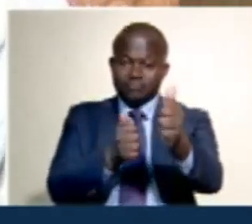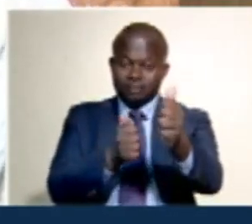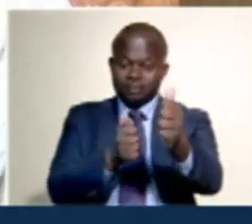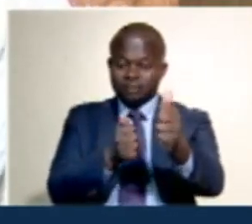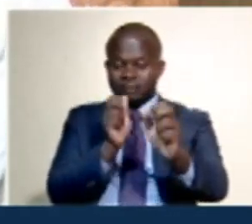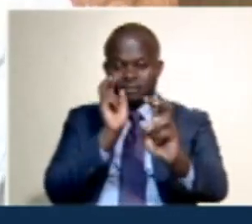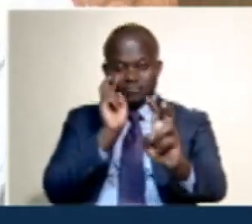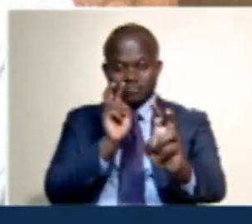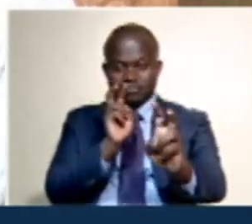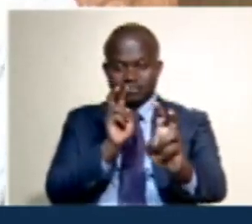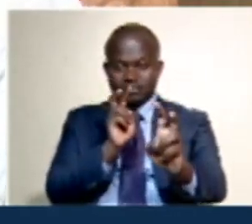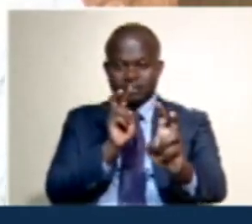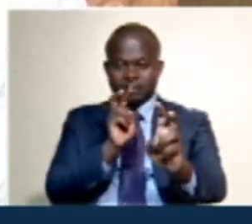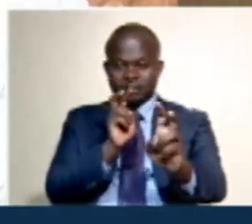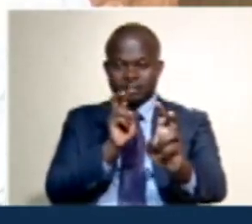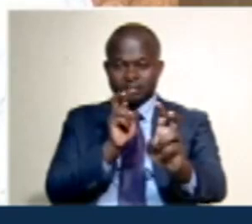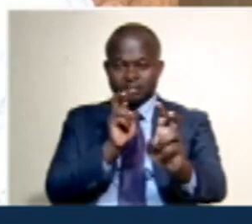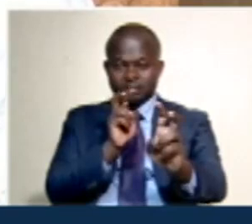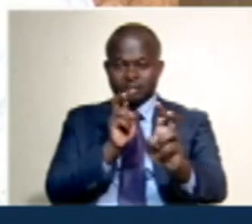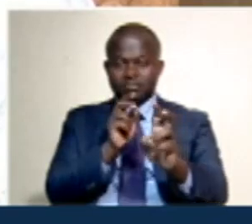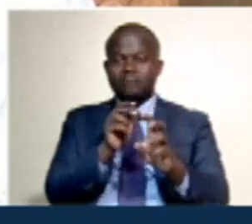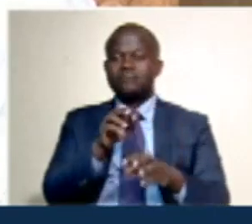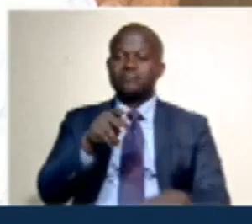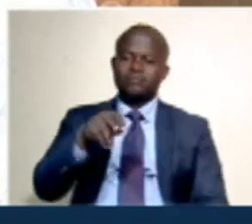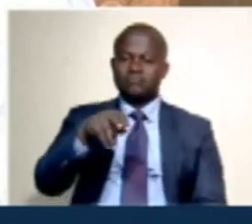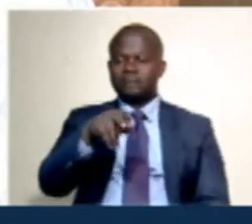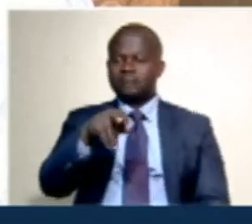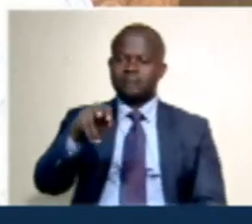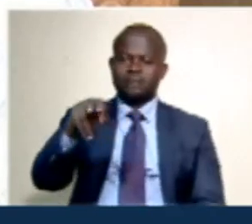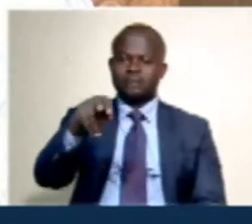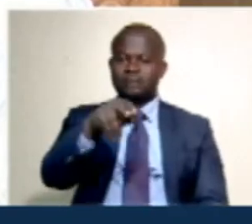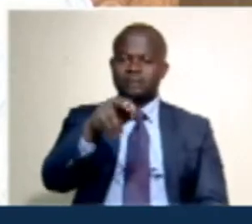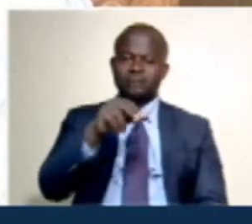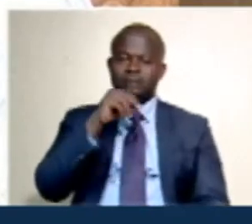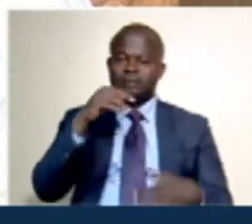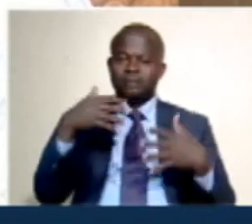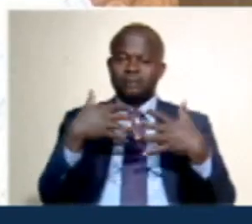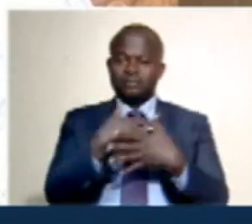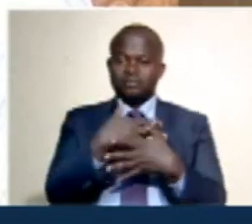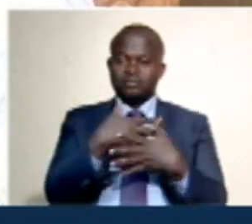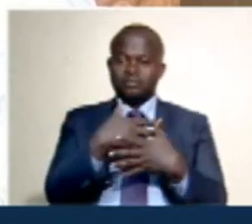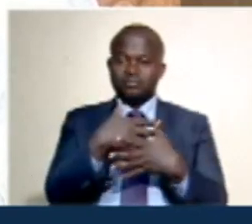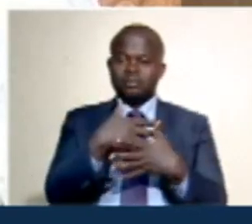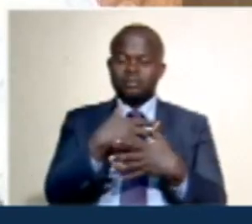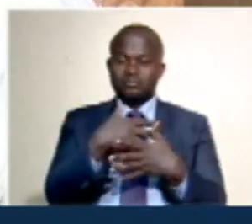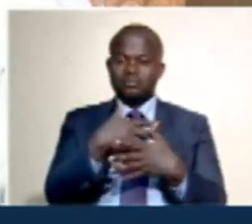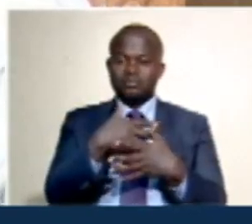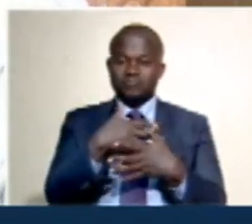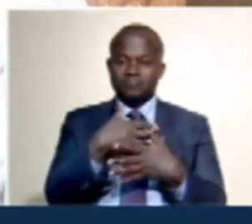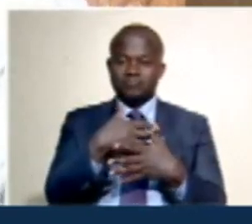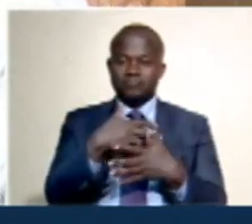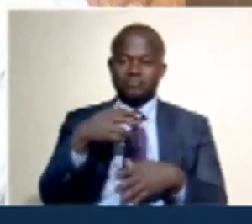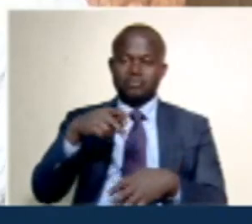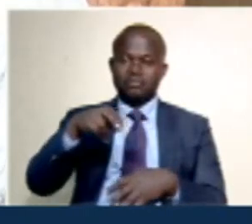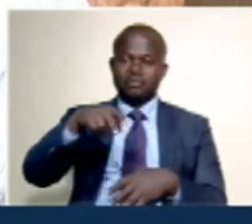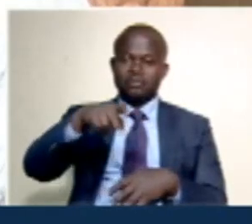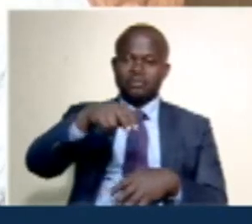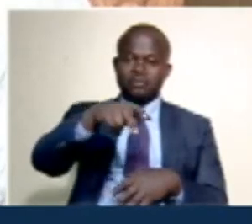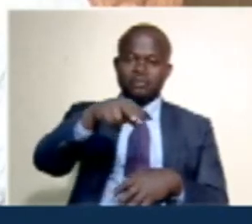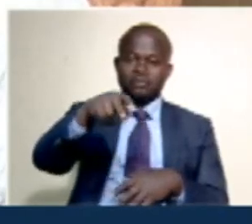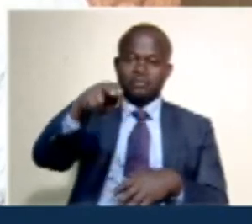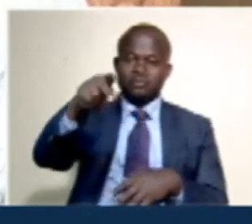iranyitegereza inyitegereje irakomeza imbere yanjye sinikanga numva mbaye igiti nkomeje imbere